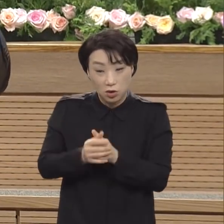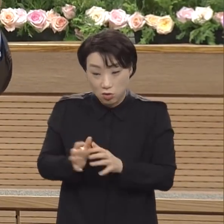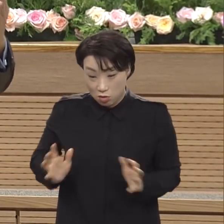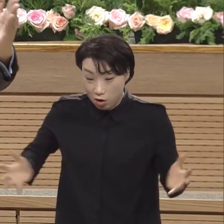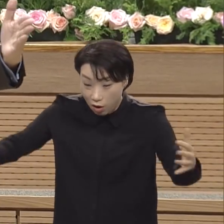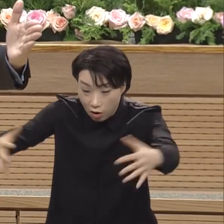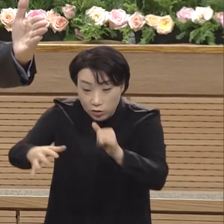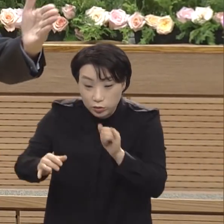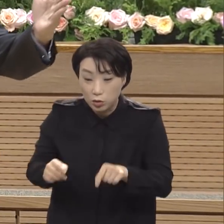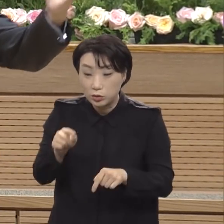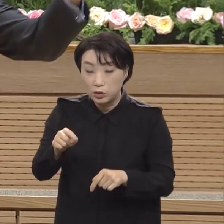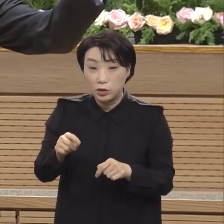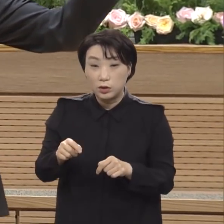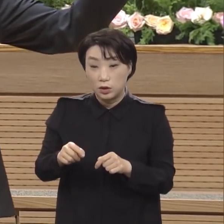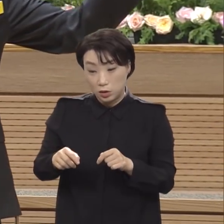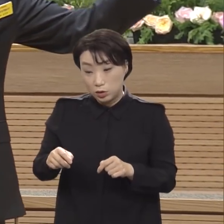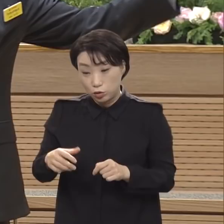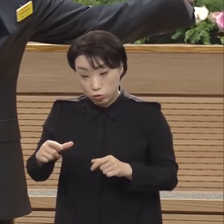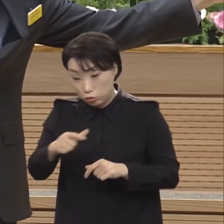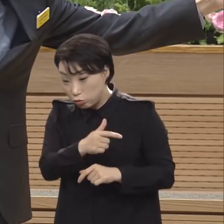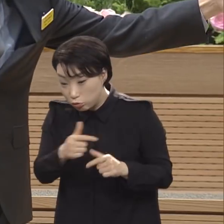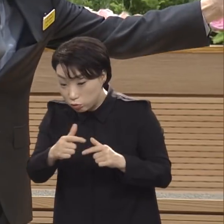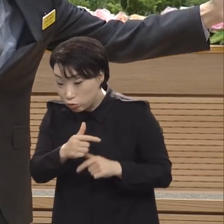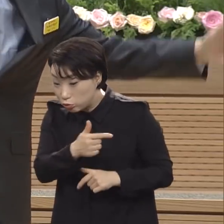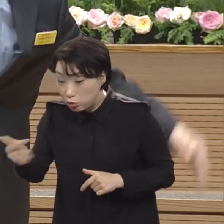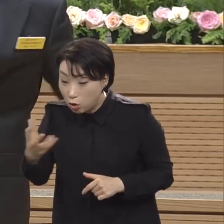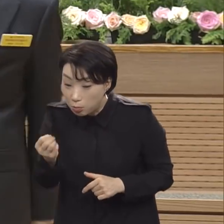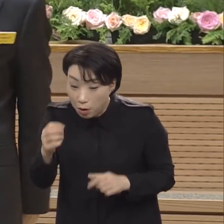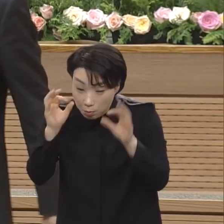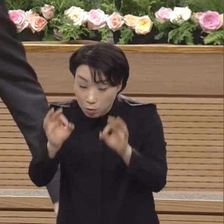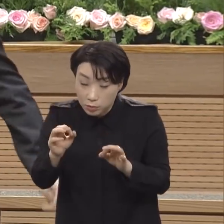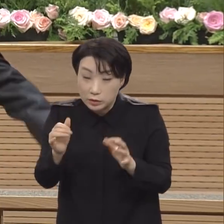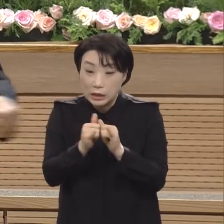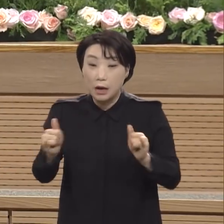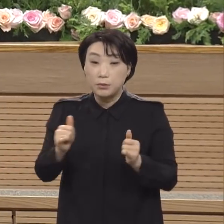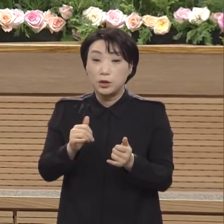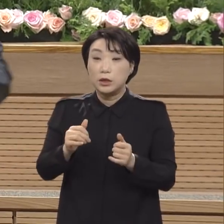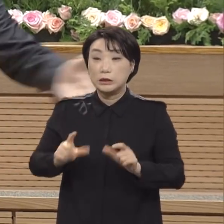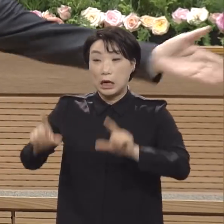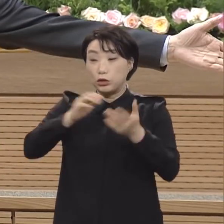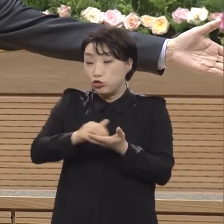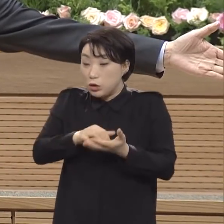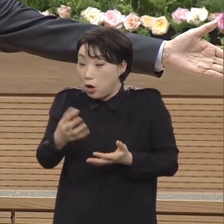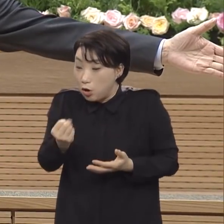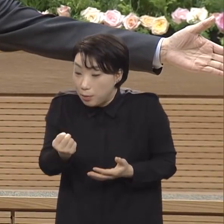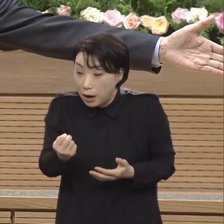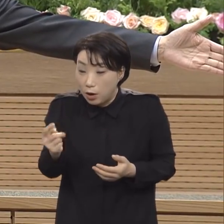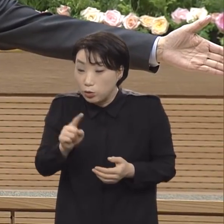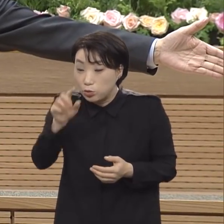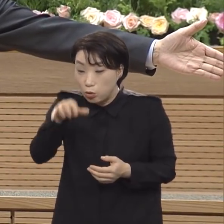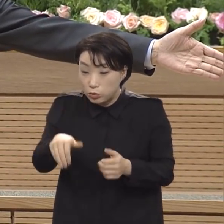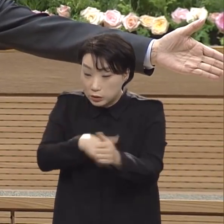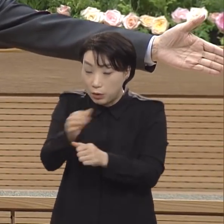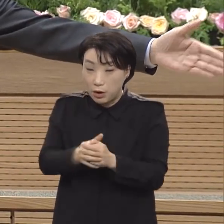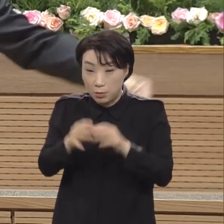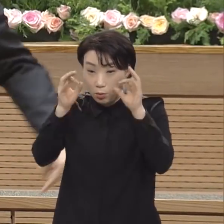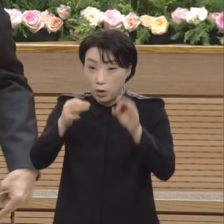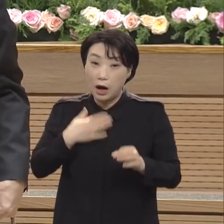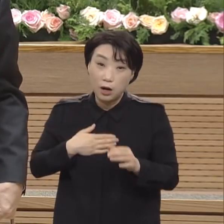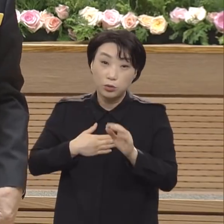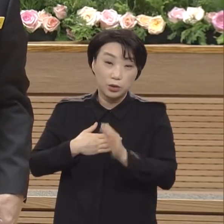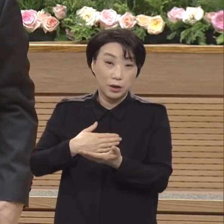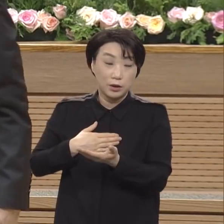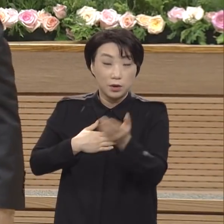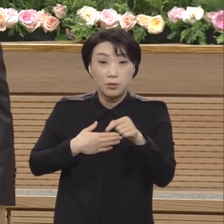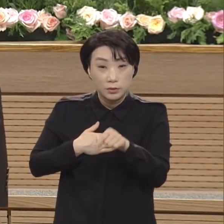사람이 얼마나 살았고 어떤 도시인가를 알 수가 있죠. 그럼 거기 가보면 큰 운동장이 있죠.